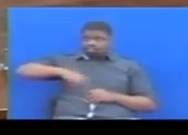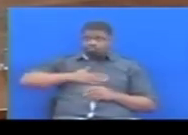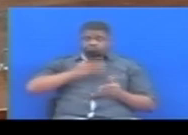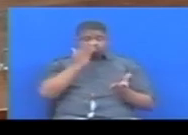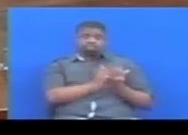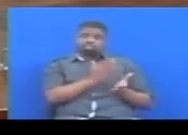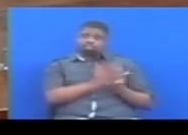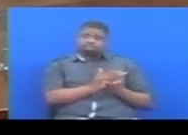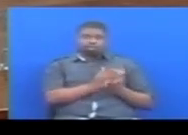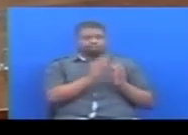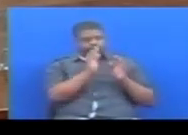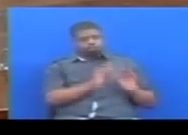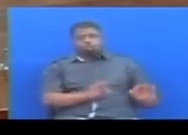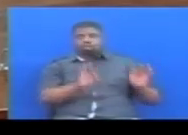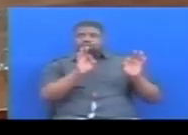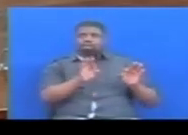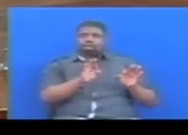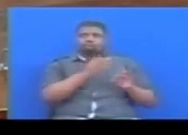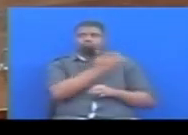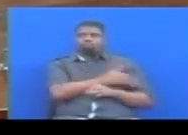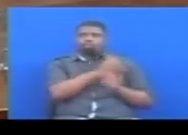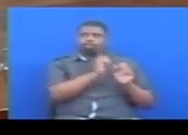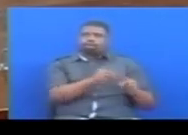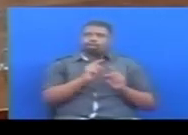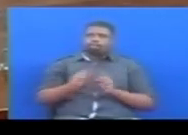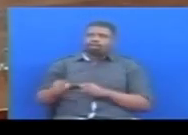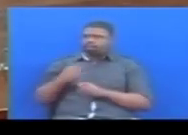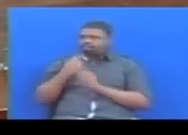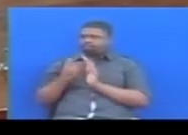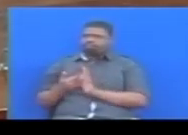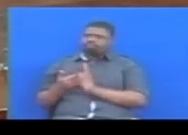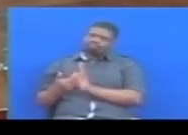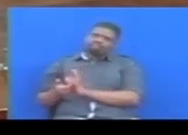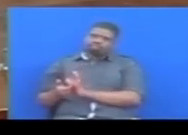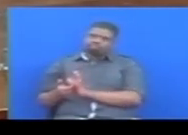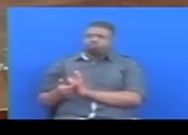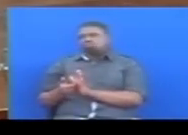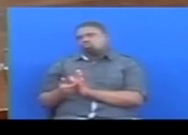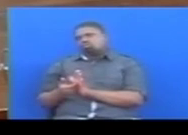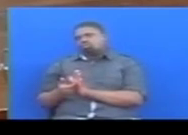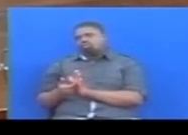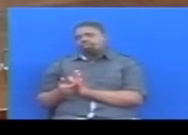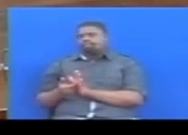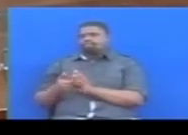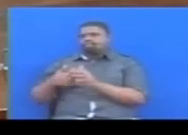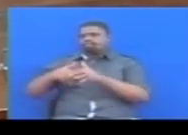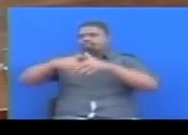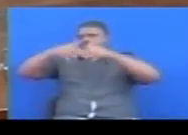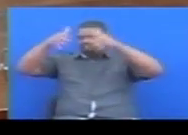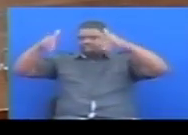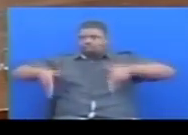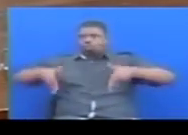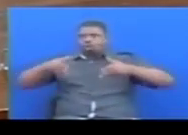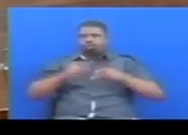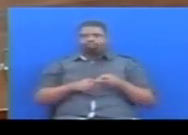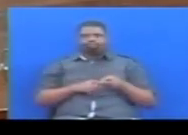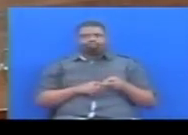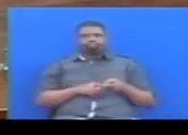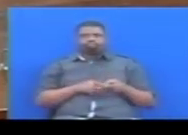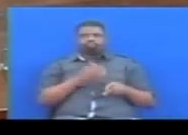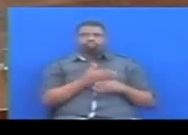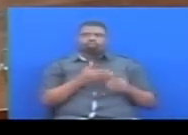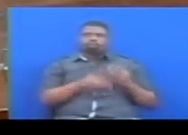kwamba tunaboresha huduma mbalimbali, ikiwa ni pamoja na huduma za magonjwa ya dharura, ujenzi wa theater,